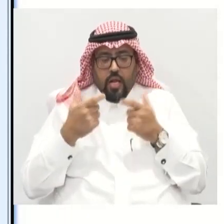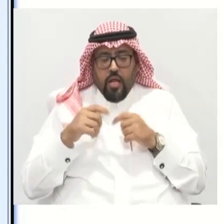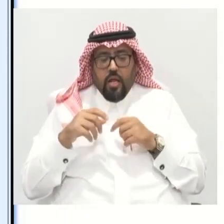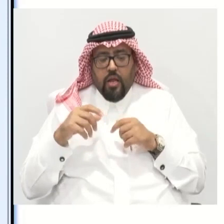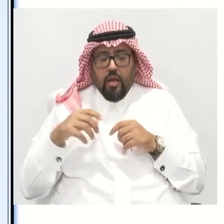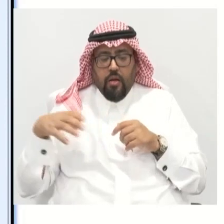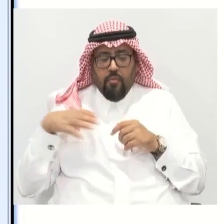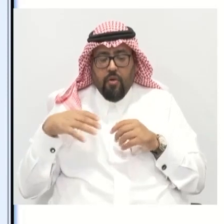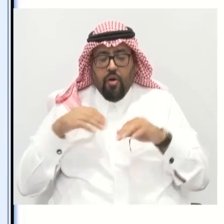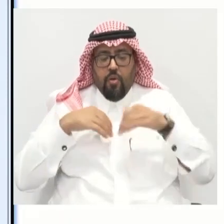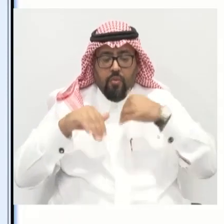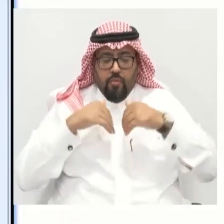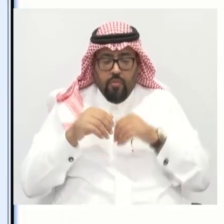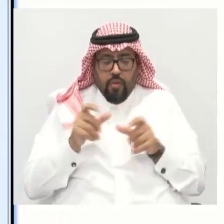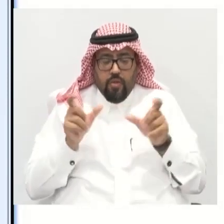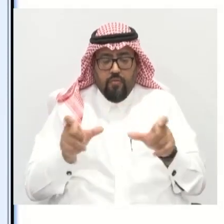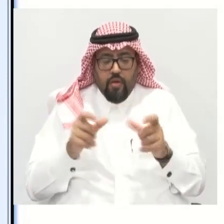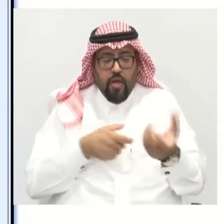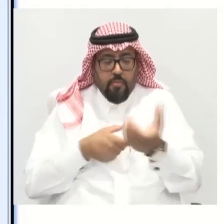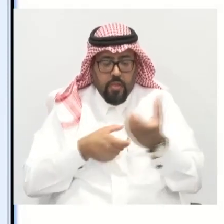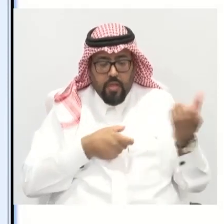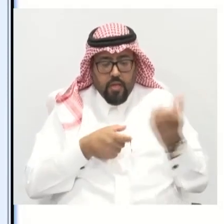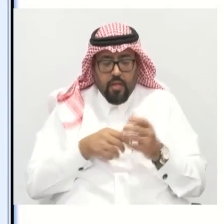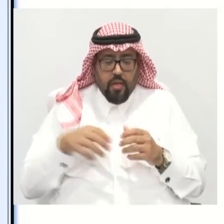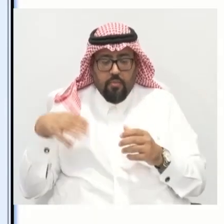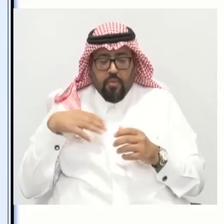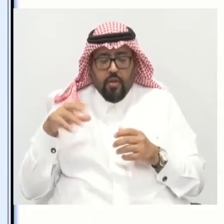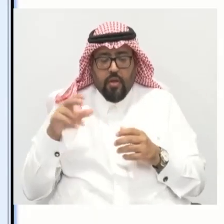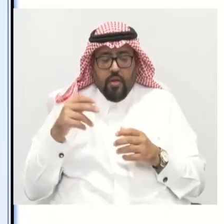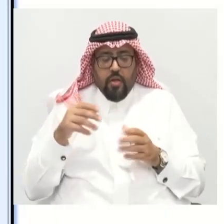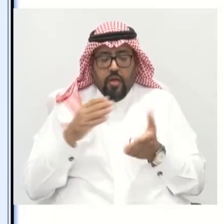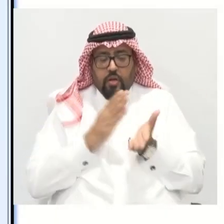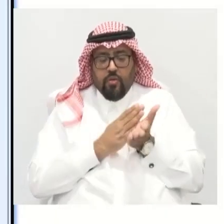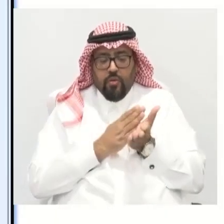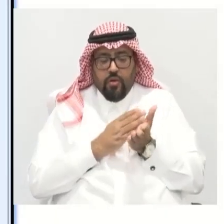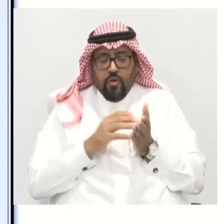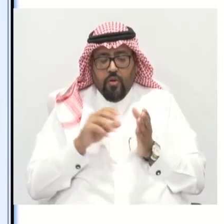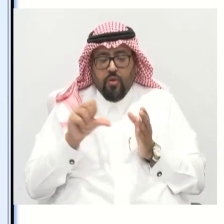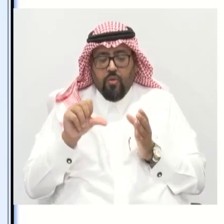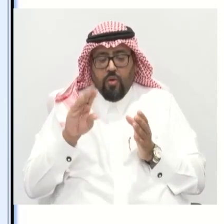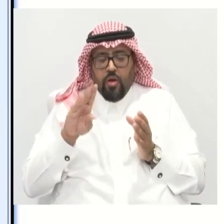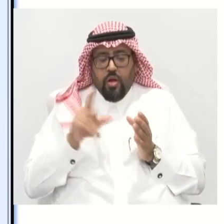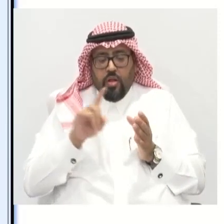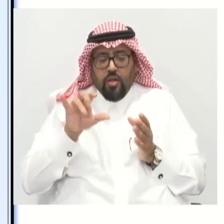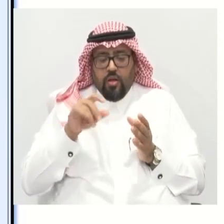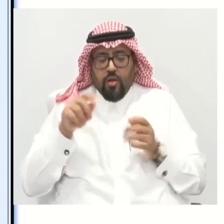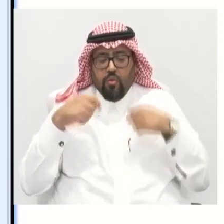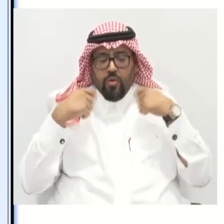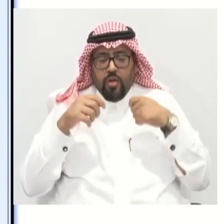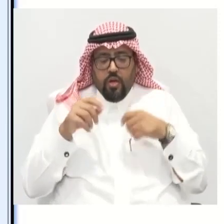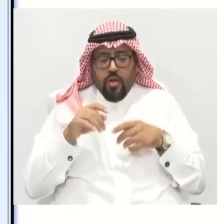للمرور المديريه العامه للدفاع المدني المديريه العامه للجوازات وكاله الوزاره للاحوال